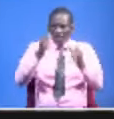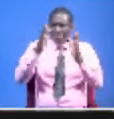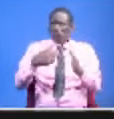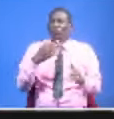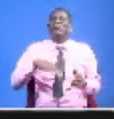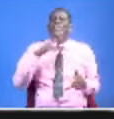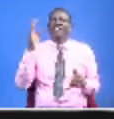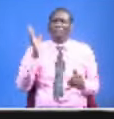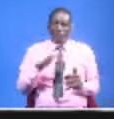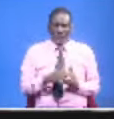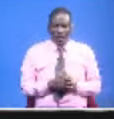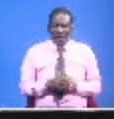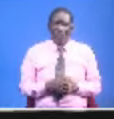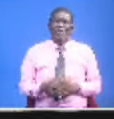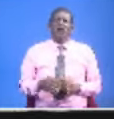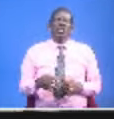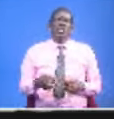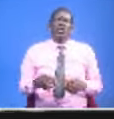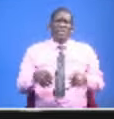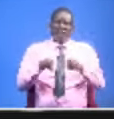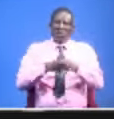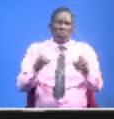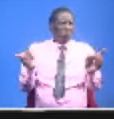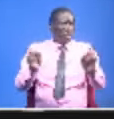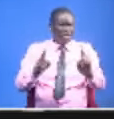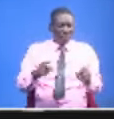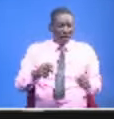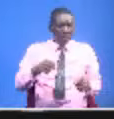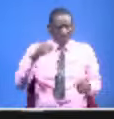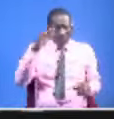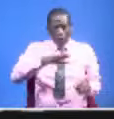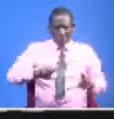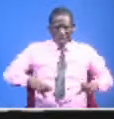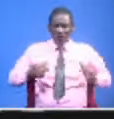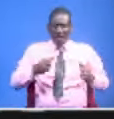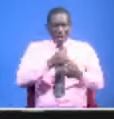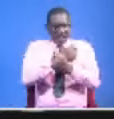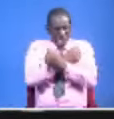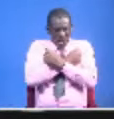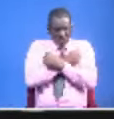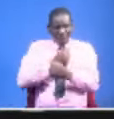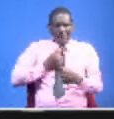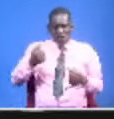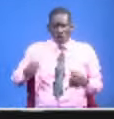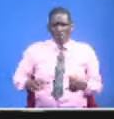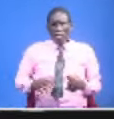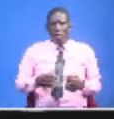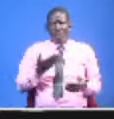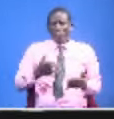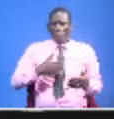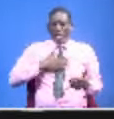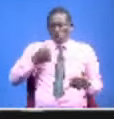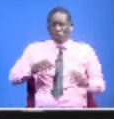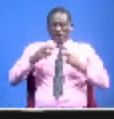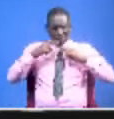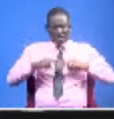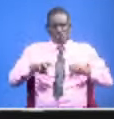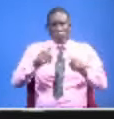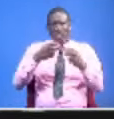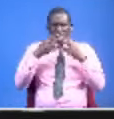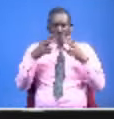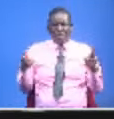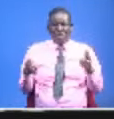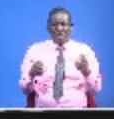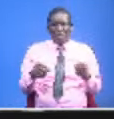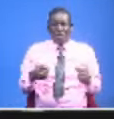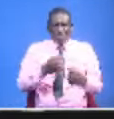uhai. Hata hii wai rudi maisha yangu, nilikuwa nampenda. May my daughter rest well in peace. Kama ni upendo